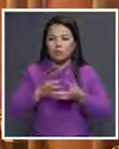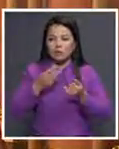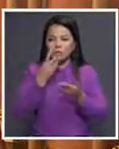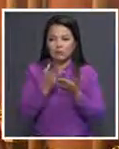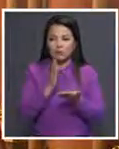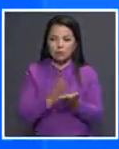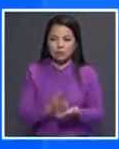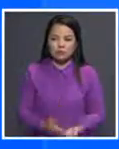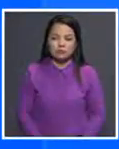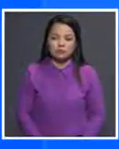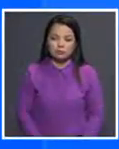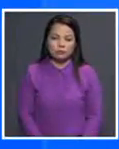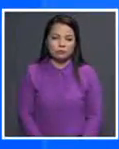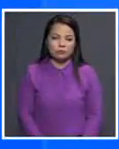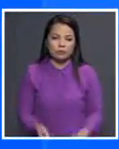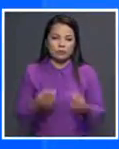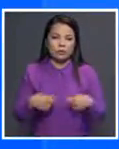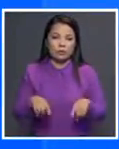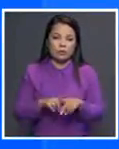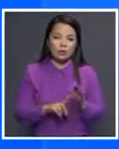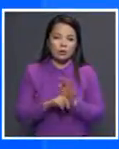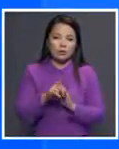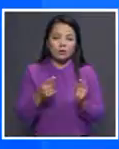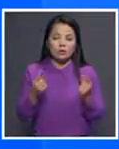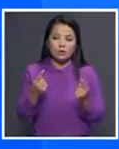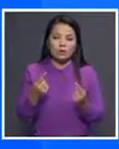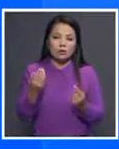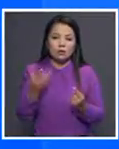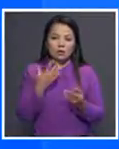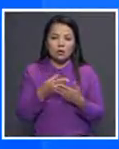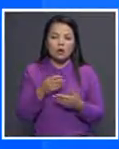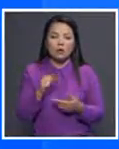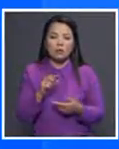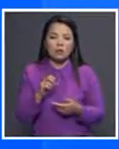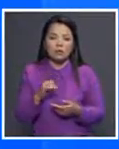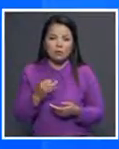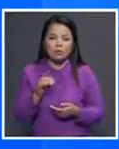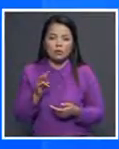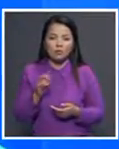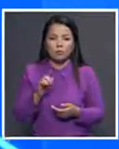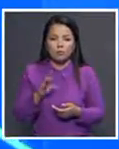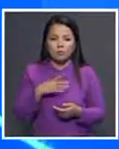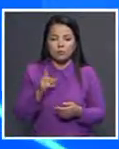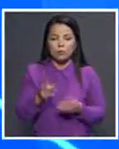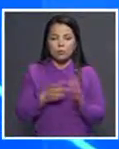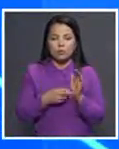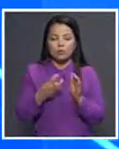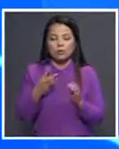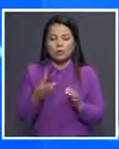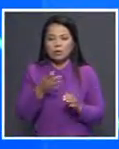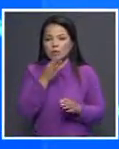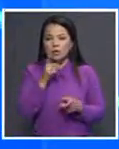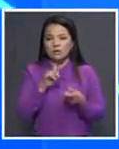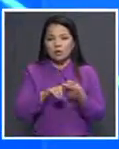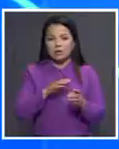жүр. Құрылтайдың басталуы ұлы Абай Құнанбайұлының 173 жылдығымен сәйкес келіп отыр. Осыған орай қазақстандық делегация